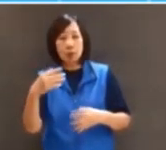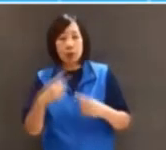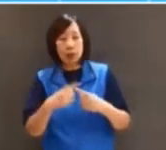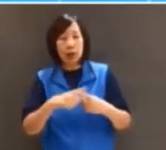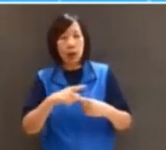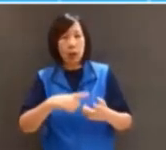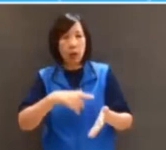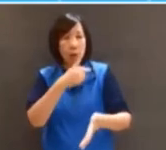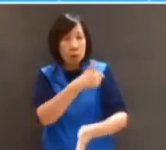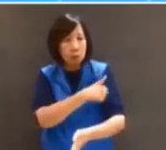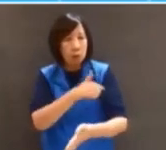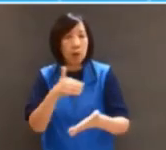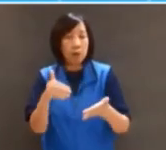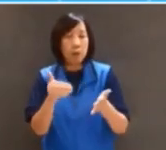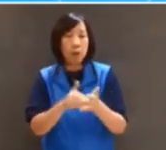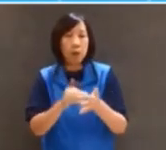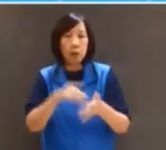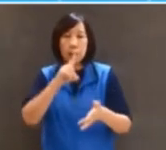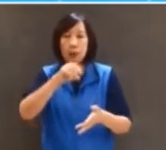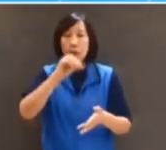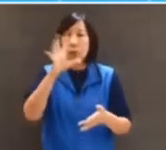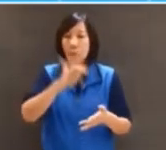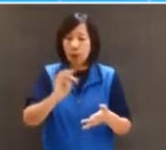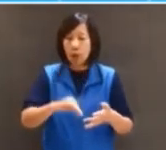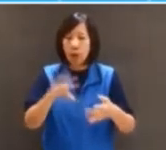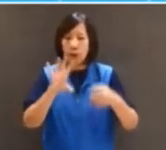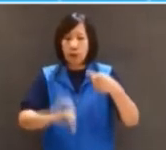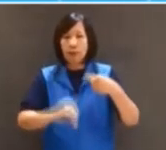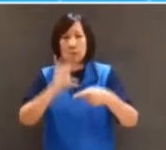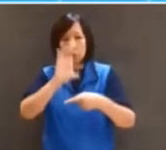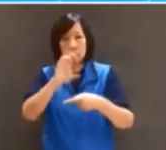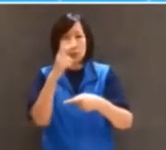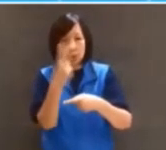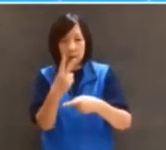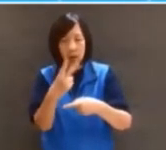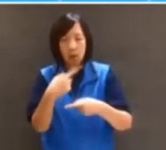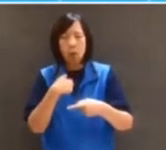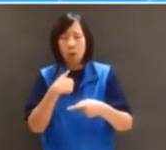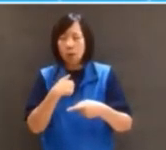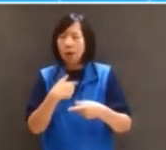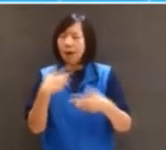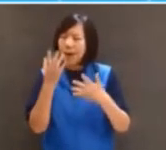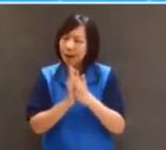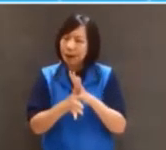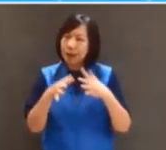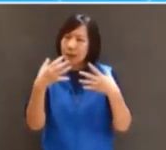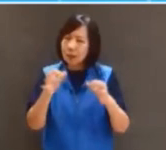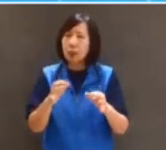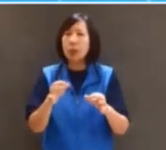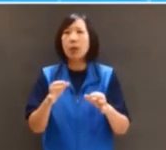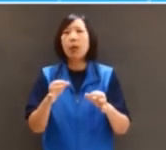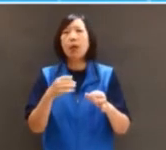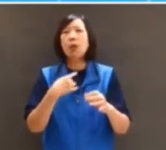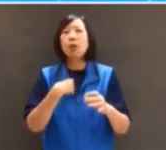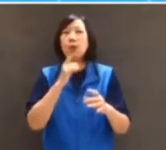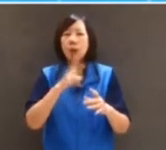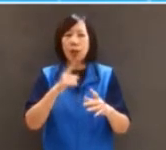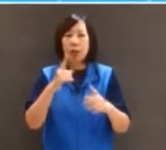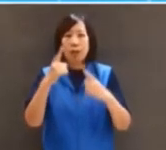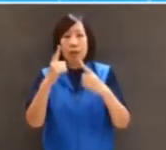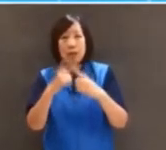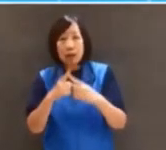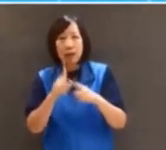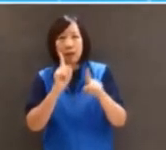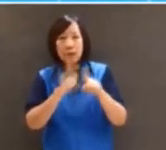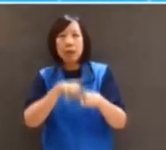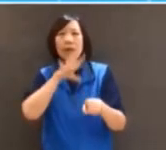77100人，接种率是92%。市长还是一句话，按照年龄时间到一定打得到，依